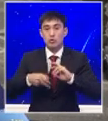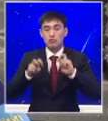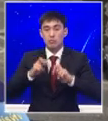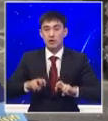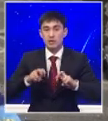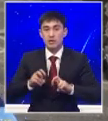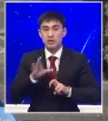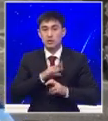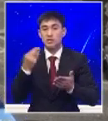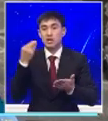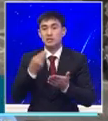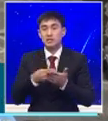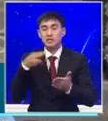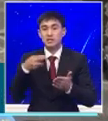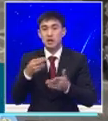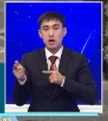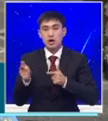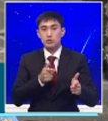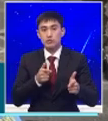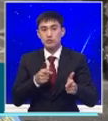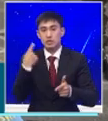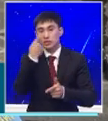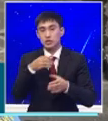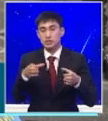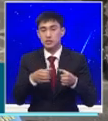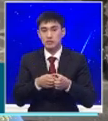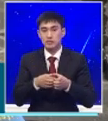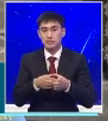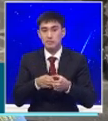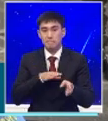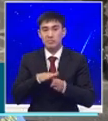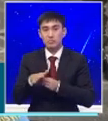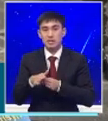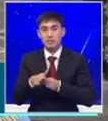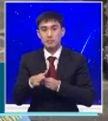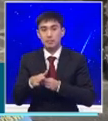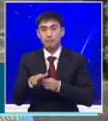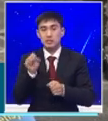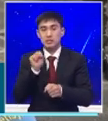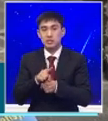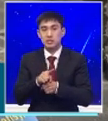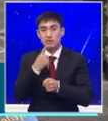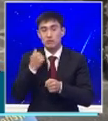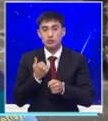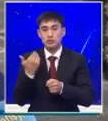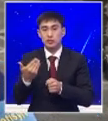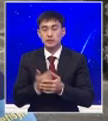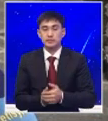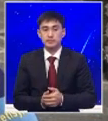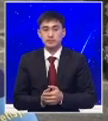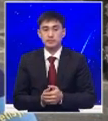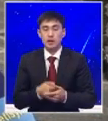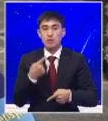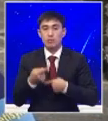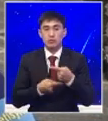проверки дается оценка готовности личного состава к выполнению возложенных задач на воинскую часть.